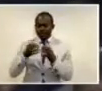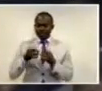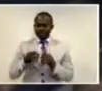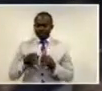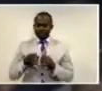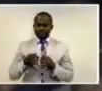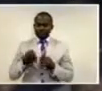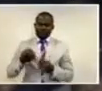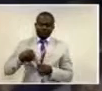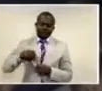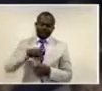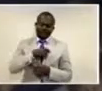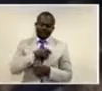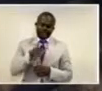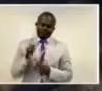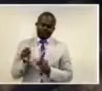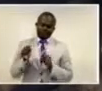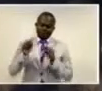twaje aha